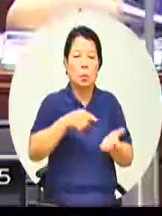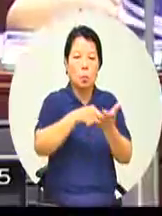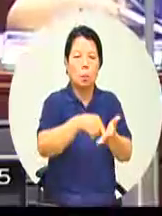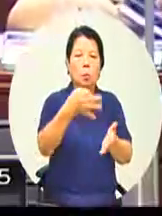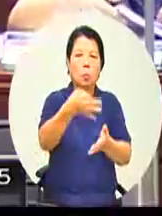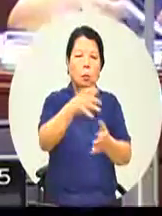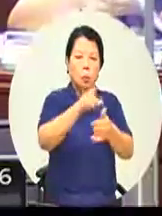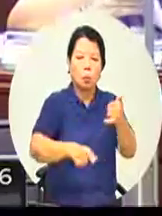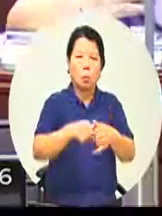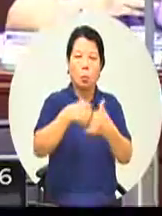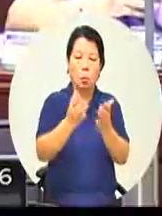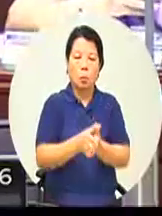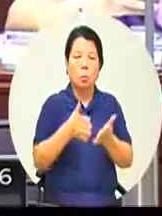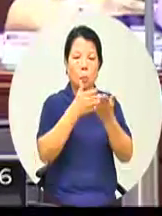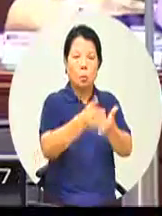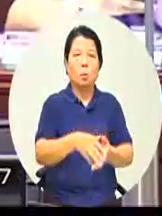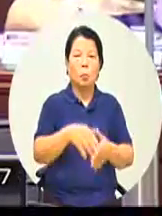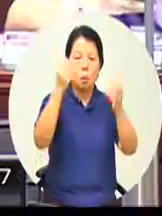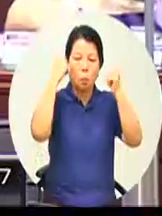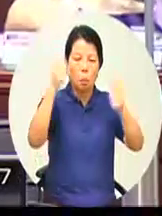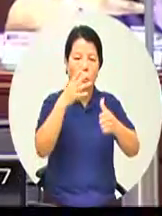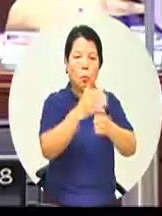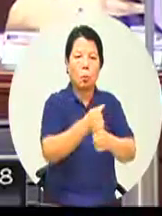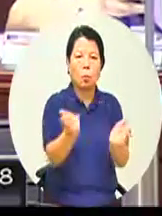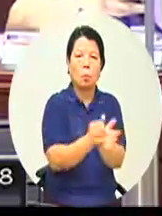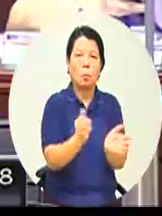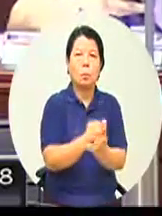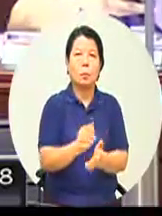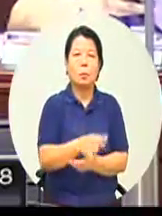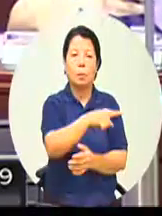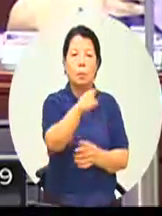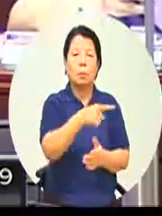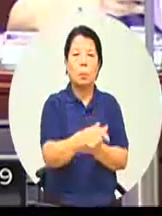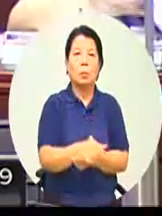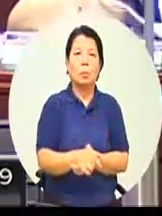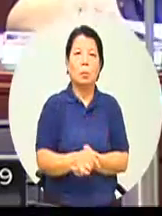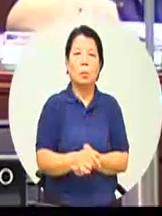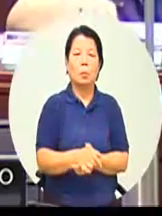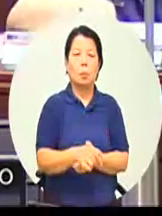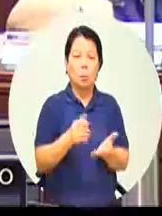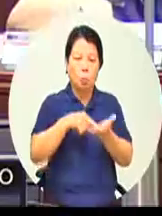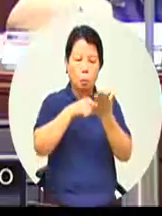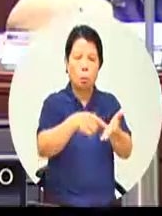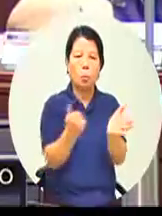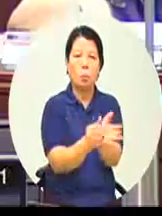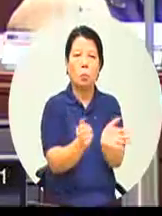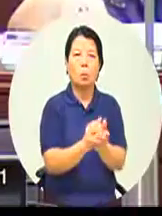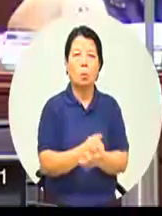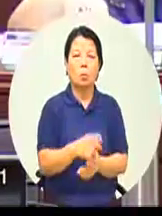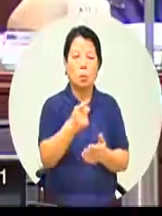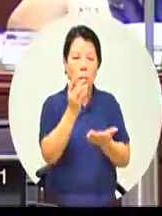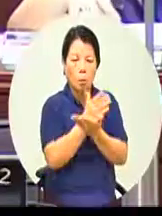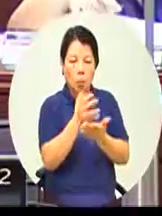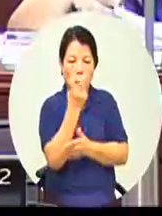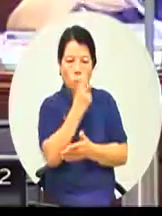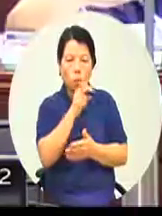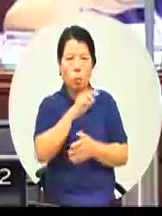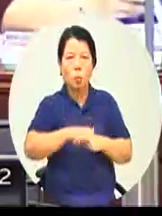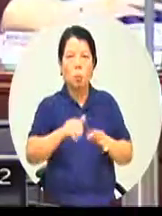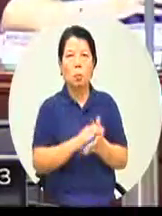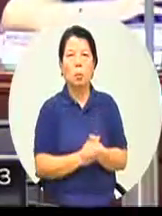案子都送到体育署了。 那核定了没？ 体育先已经送去了，然后这个体育署呢